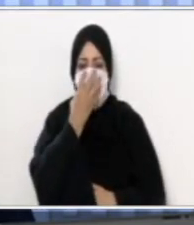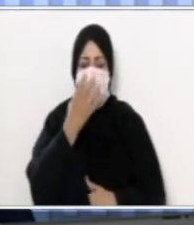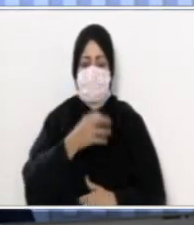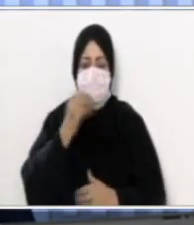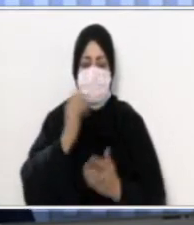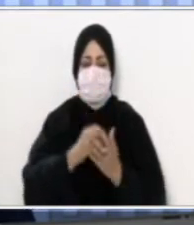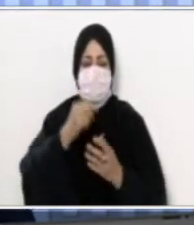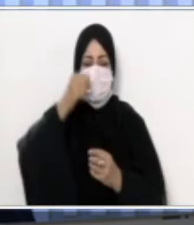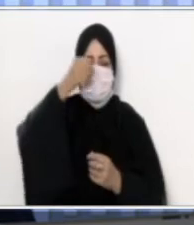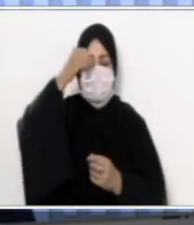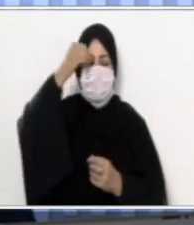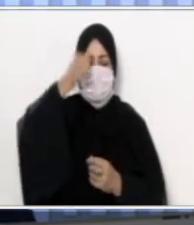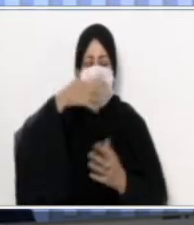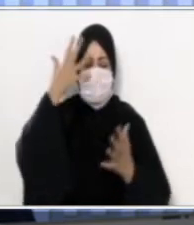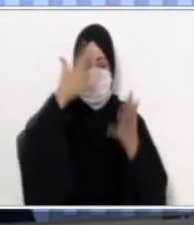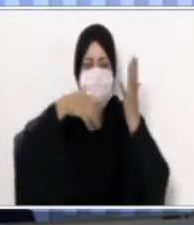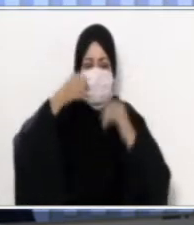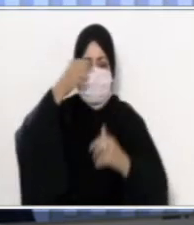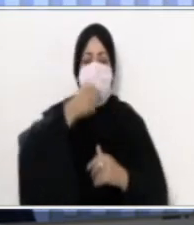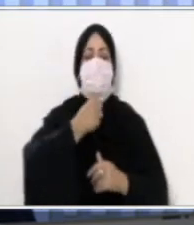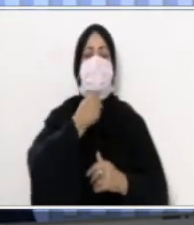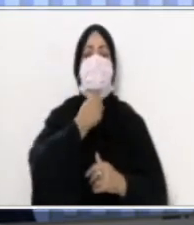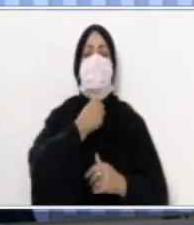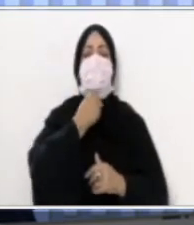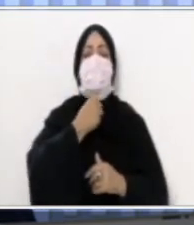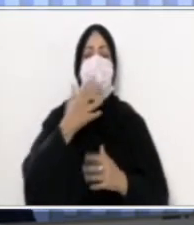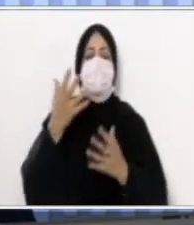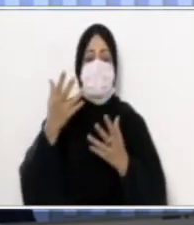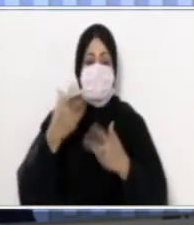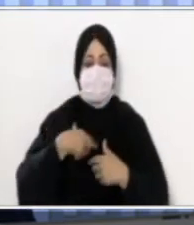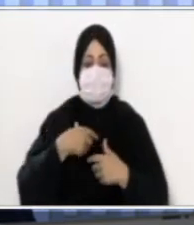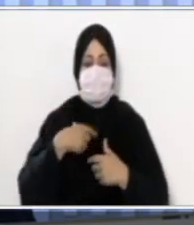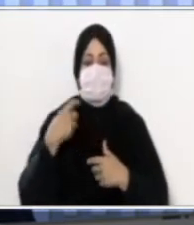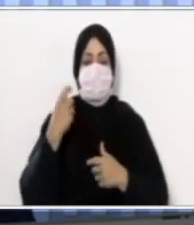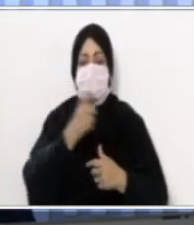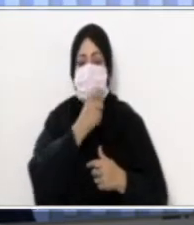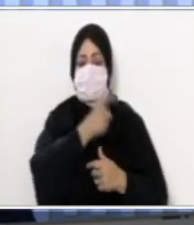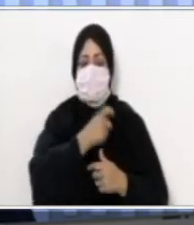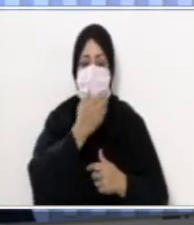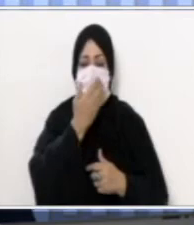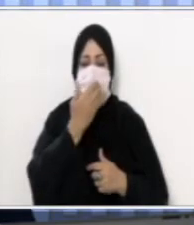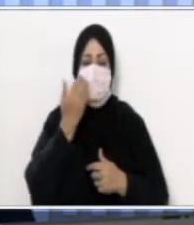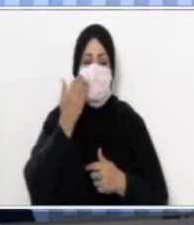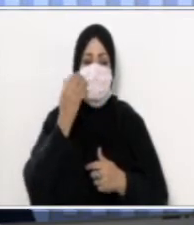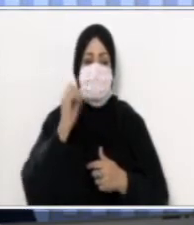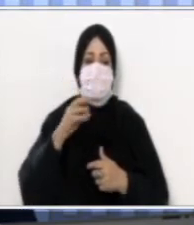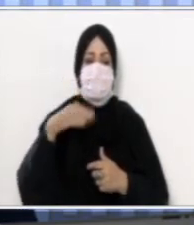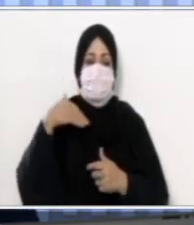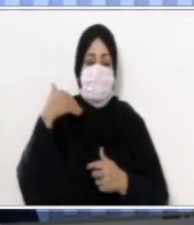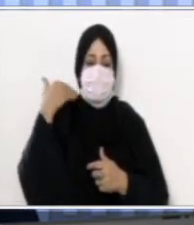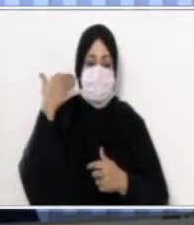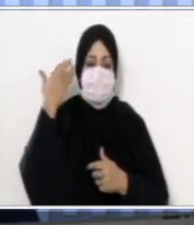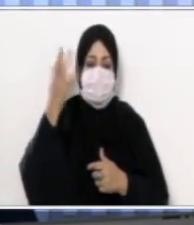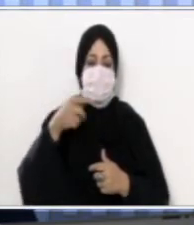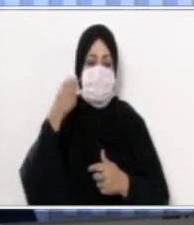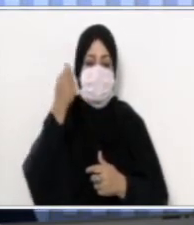لها تستعملها إذا احتاجت، ويعني تعطي فدية عن هذا اليوم. إذا ما